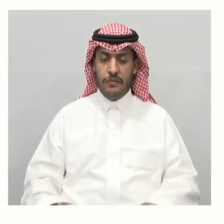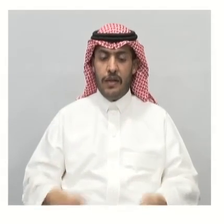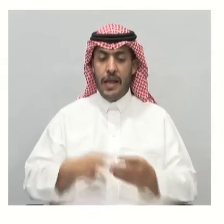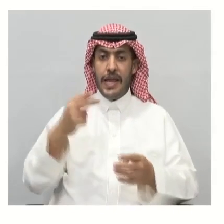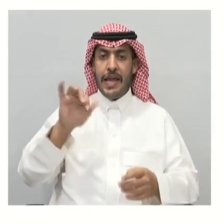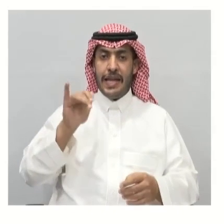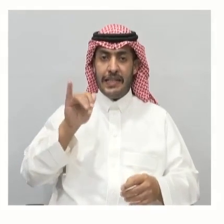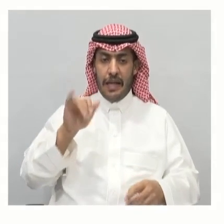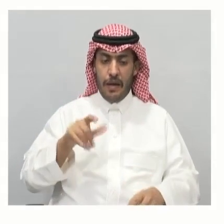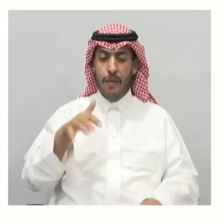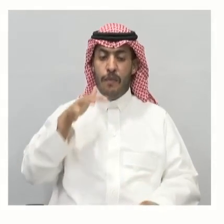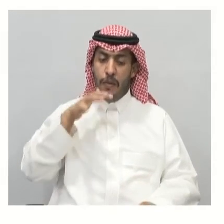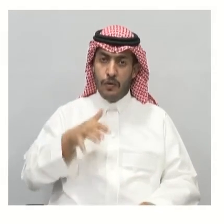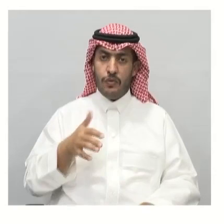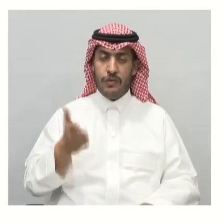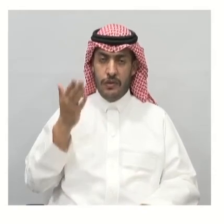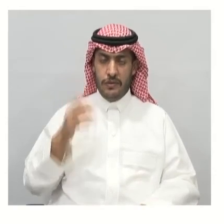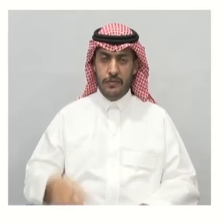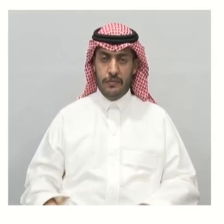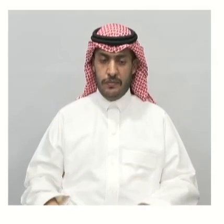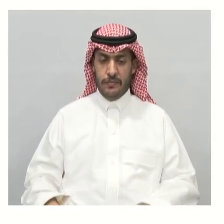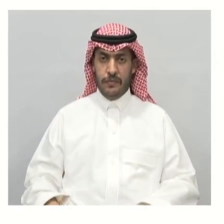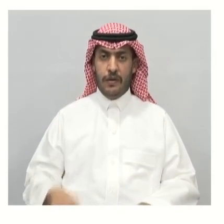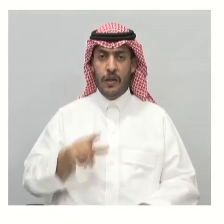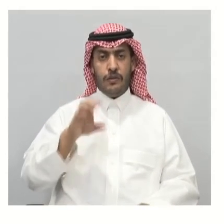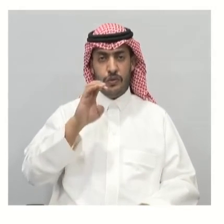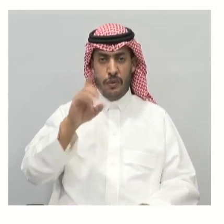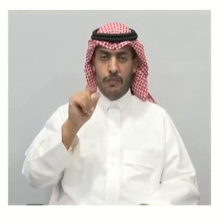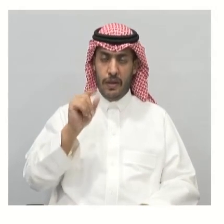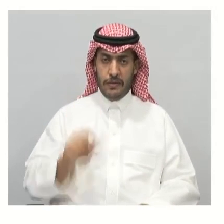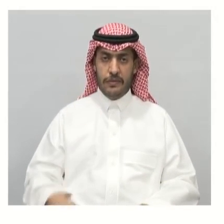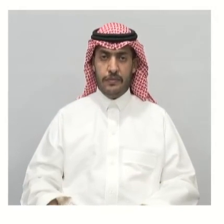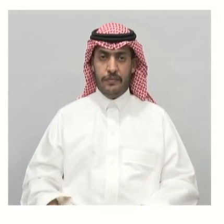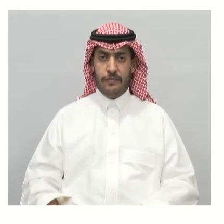عيسى عليه السلام محمد صلى الله عليه وسلم اجابه